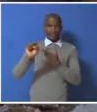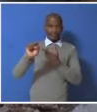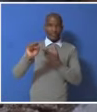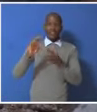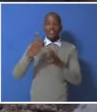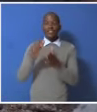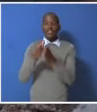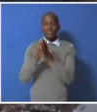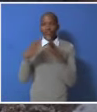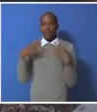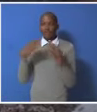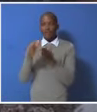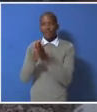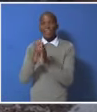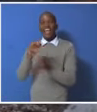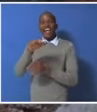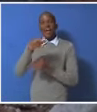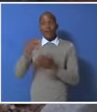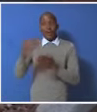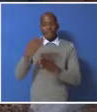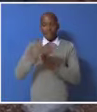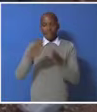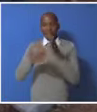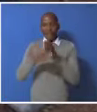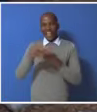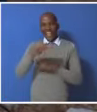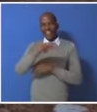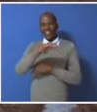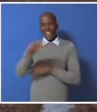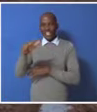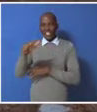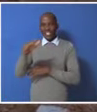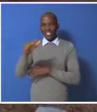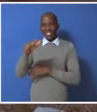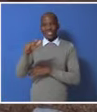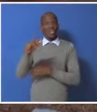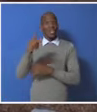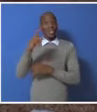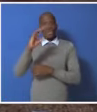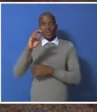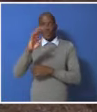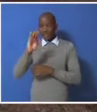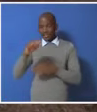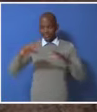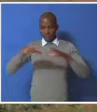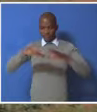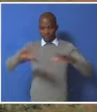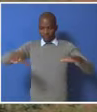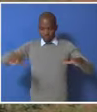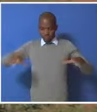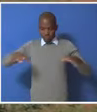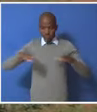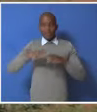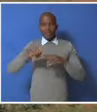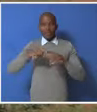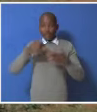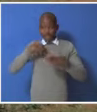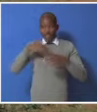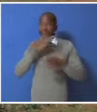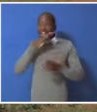apply-ela 30 cubic ya biogas e leng gore mogopolo ke gore mo polaseng ya ka go ntse